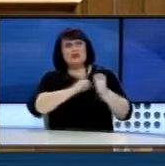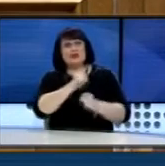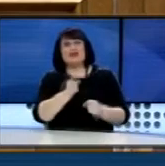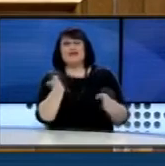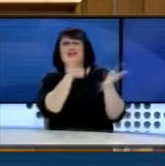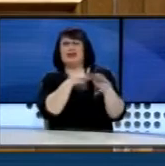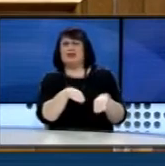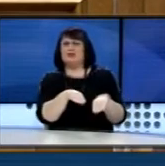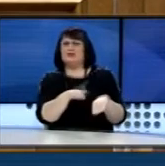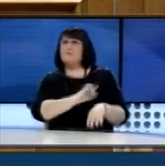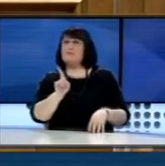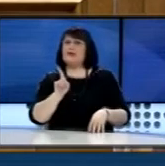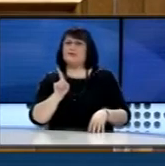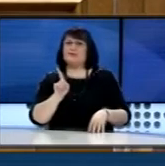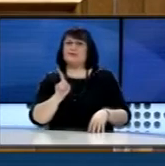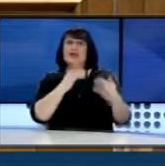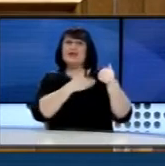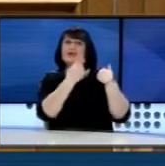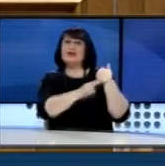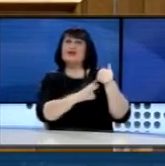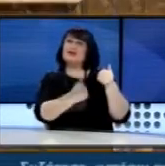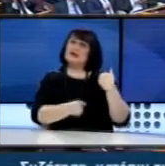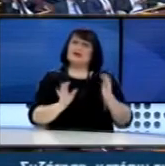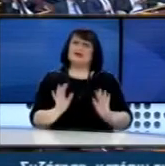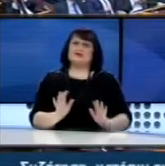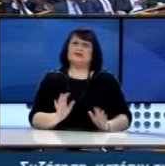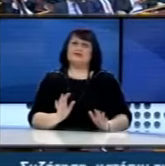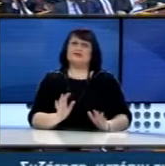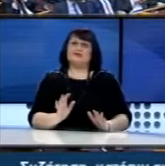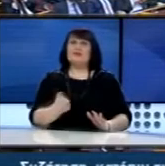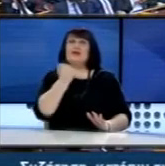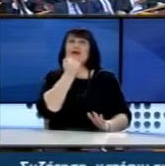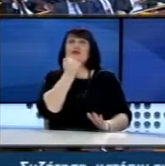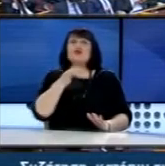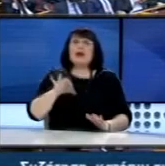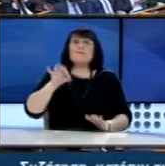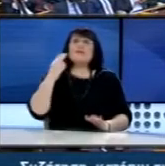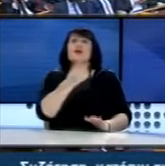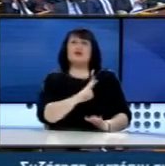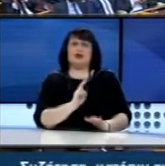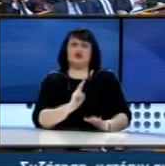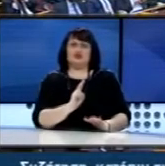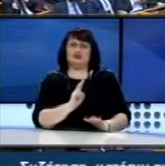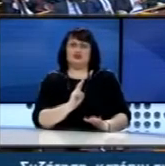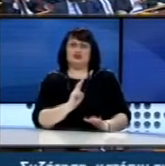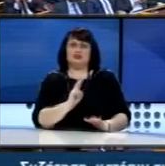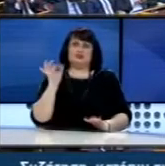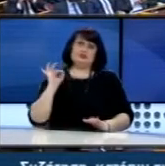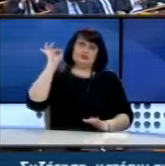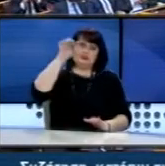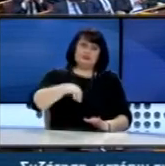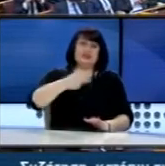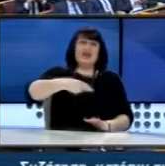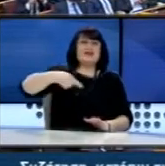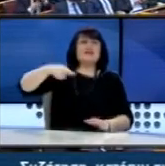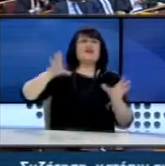κρύψετε τις ευθύνες σας για τις λάθος επιλογές σας που έφεραν τρομακτικές αυξήσεις